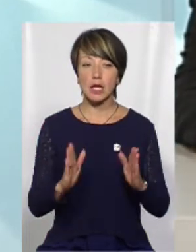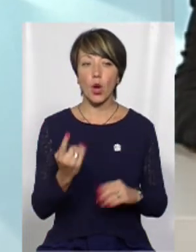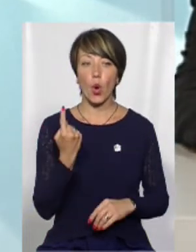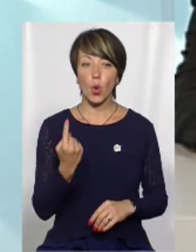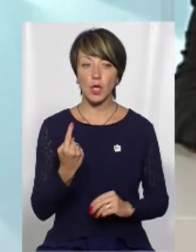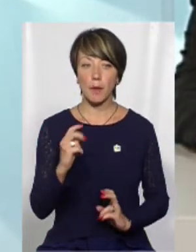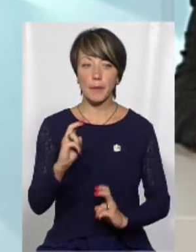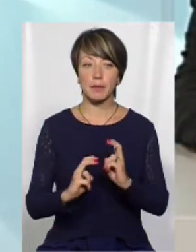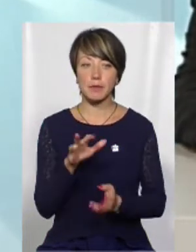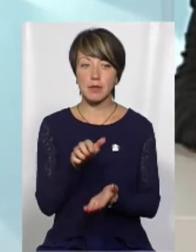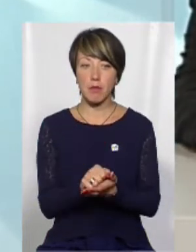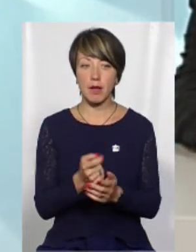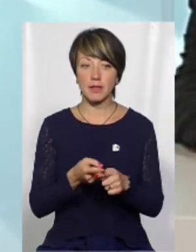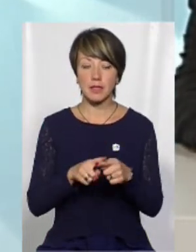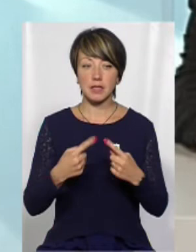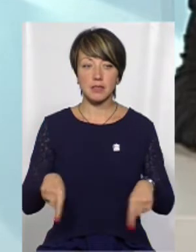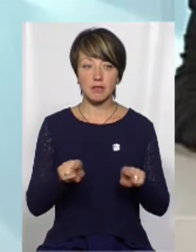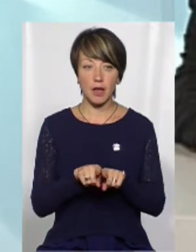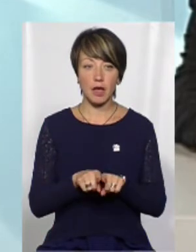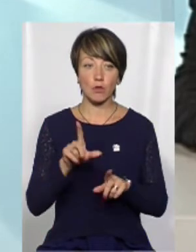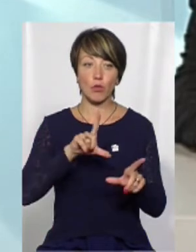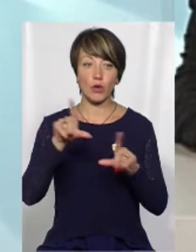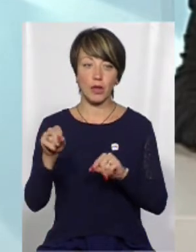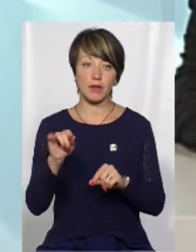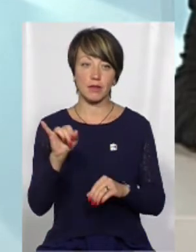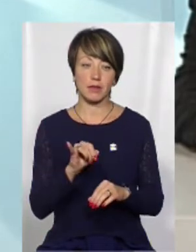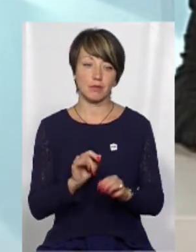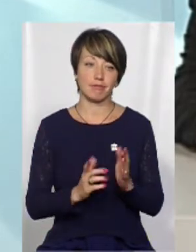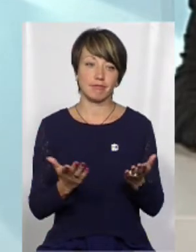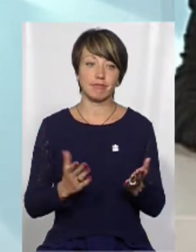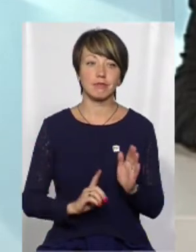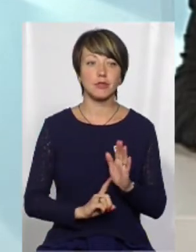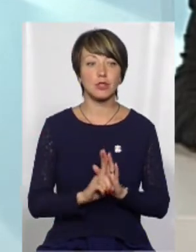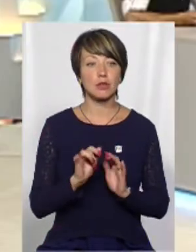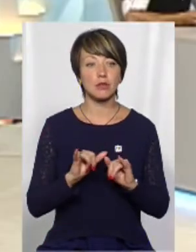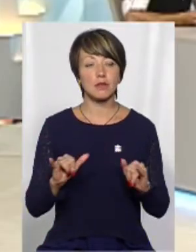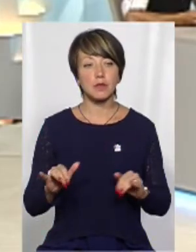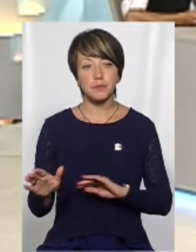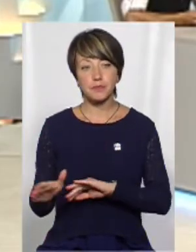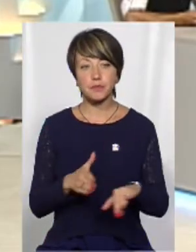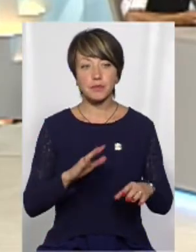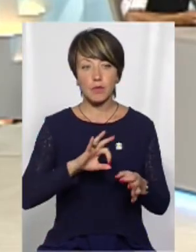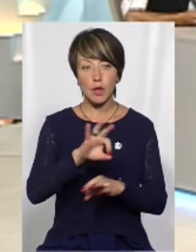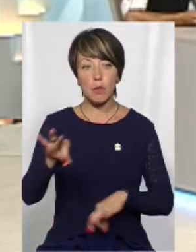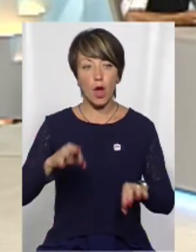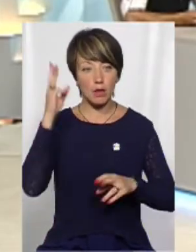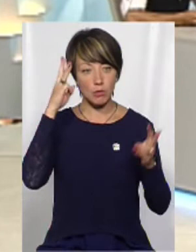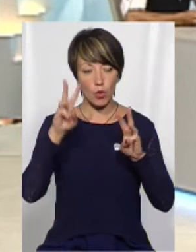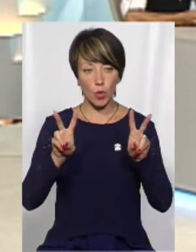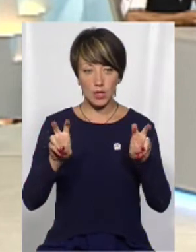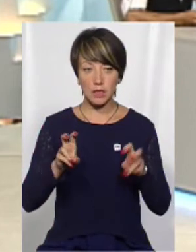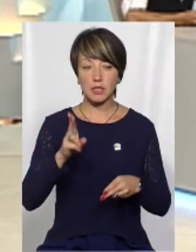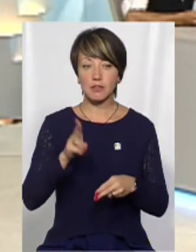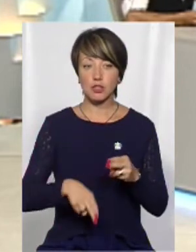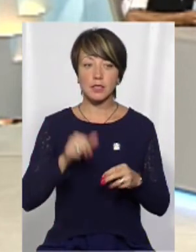одне підприємство, яке займалося в цій сфері, і коли він поїхав, воно закрилося. Проект «Модні» завершиться